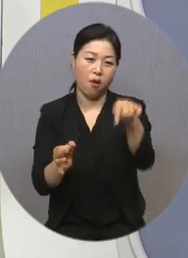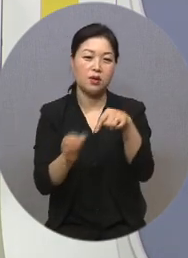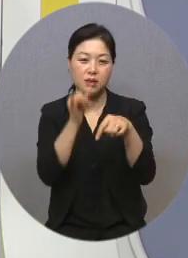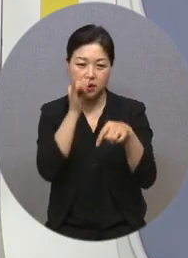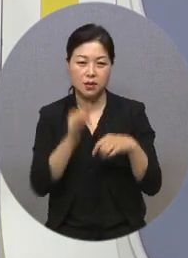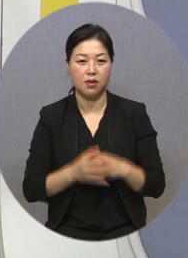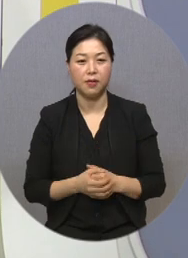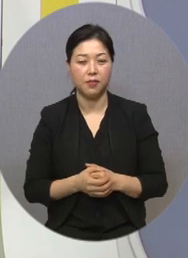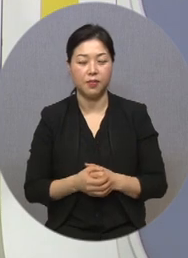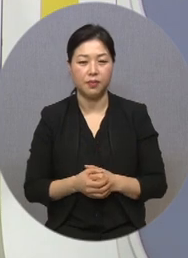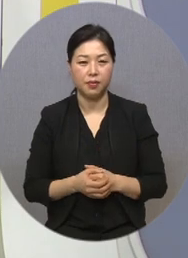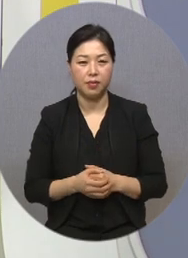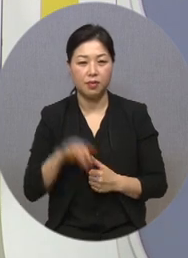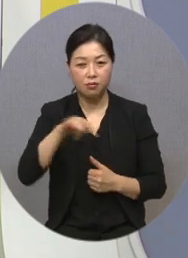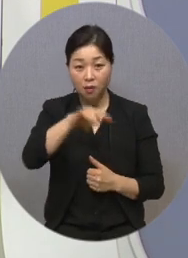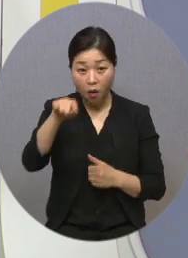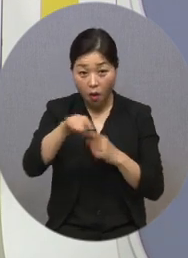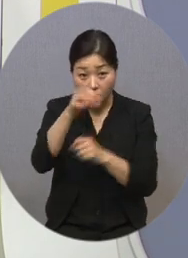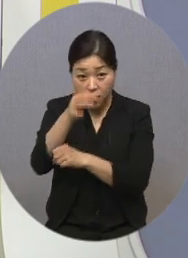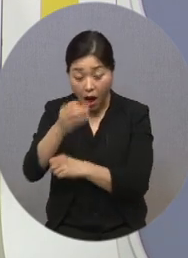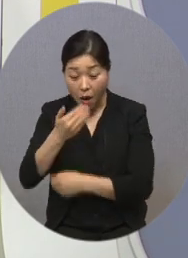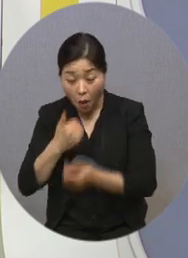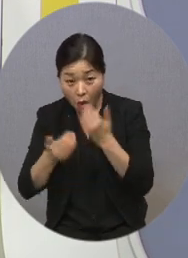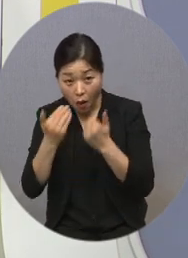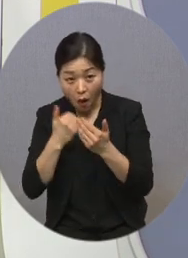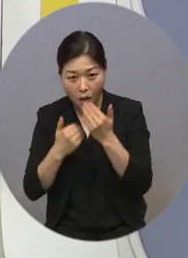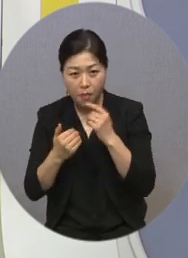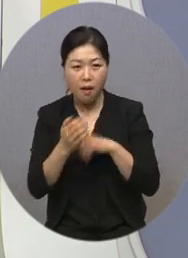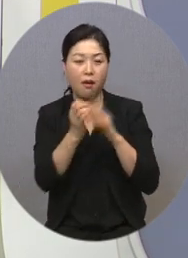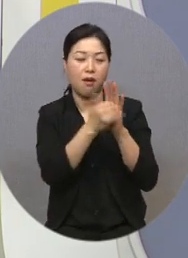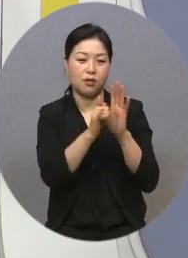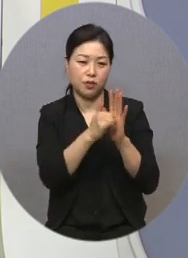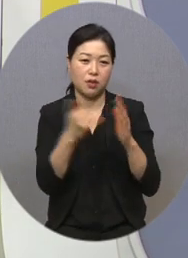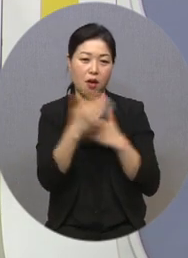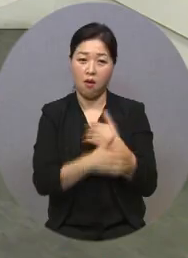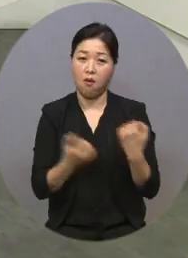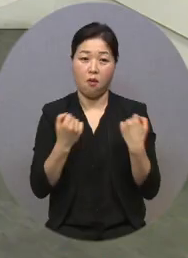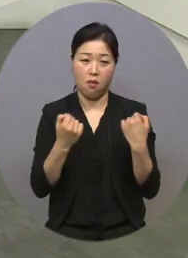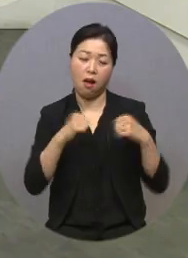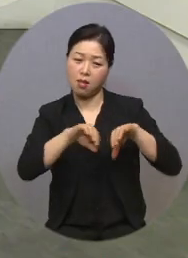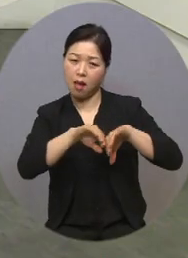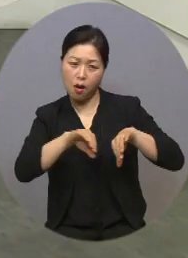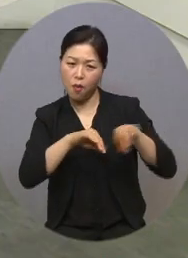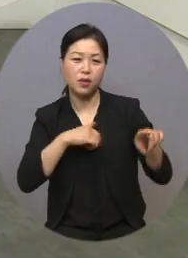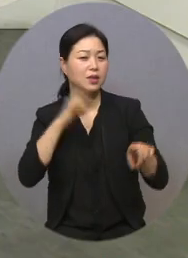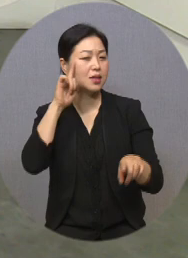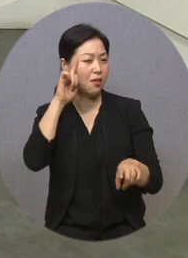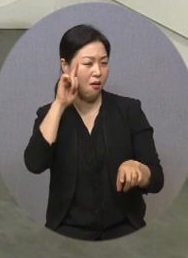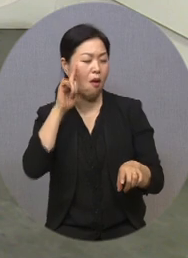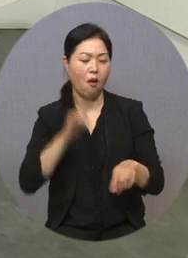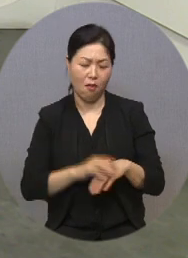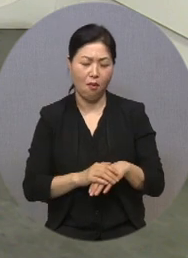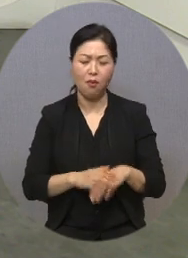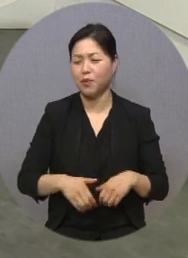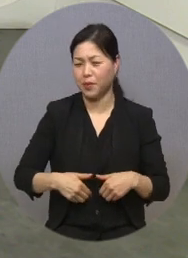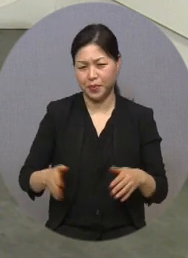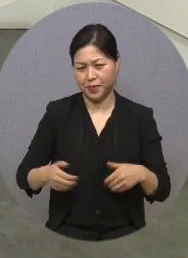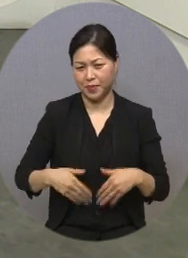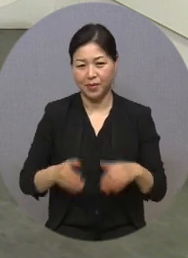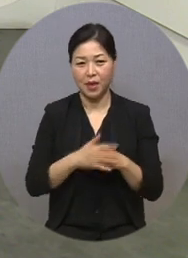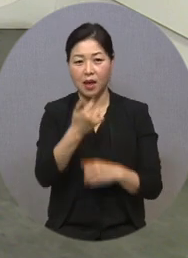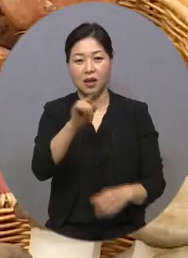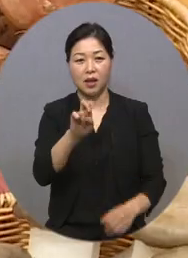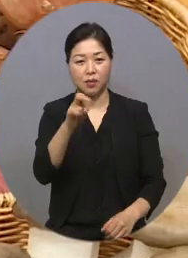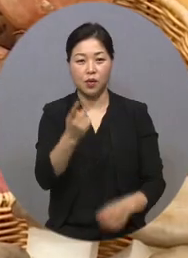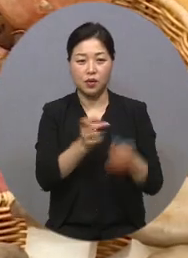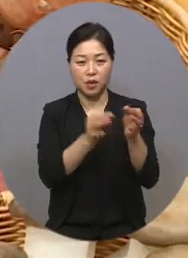이렇게 하시다 보면은 뭐 가족들의 건강 뭐 따로 챙겨야 될까요? 필요 없습니다. 남도장터에